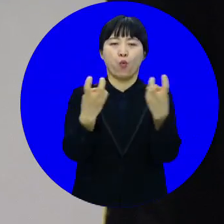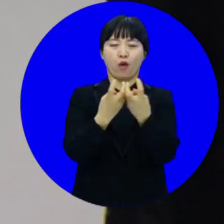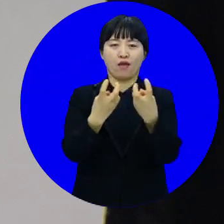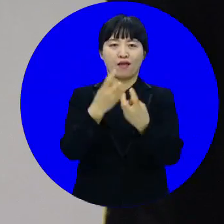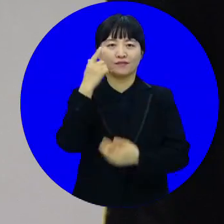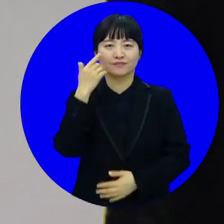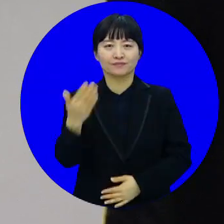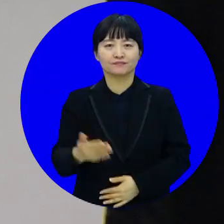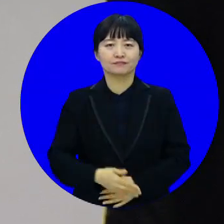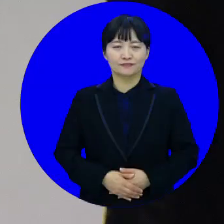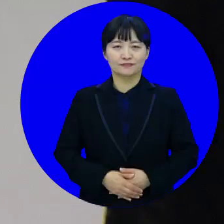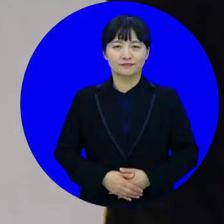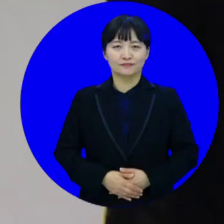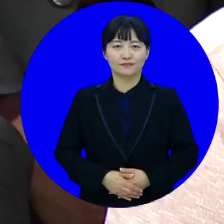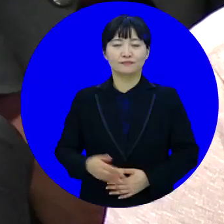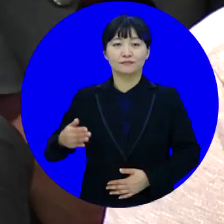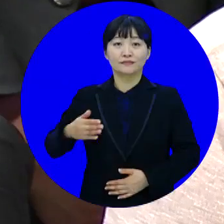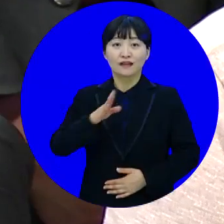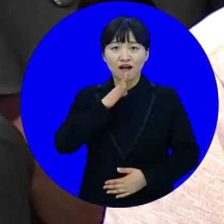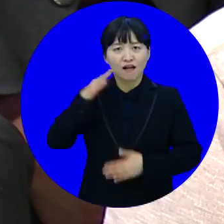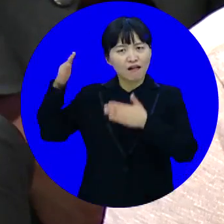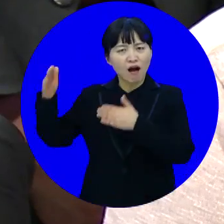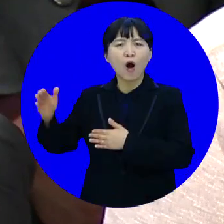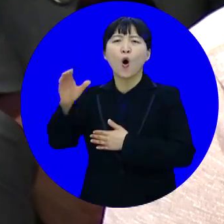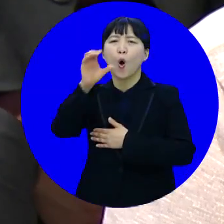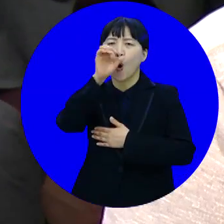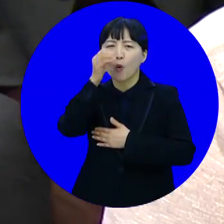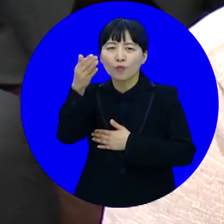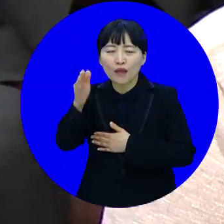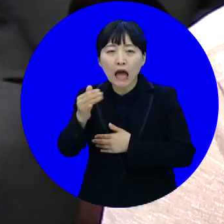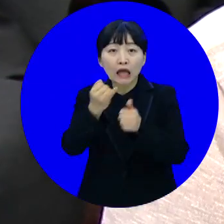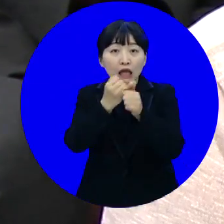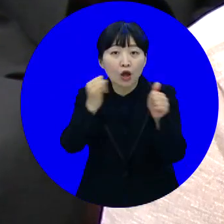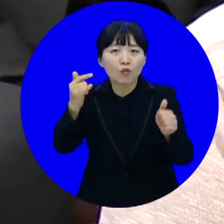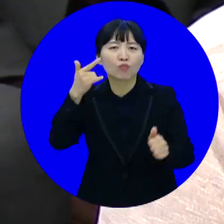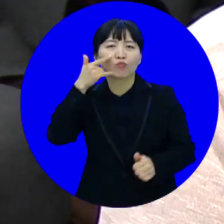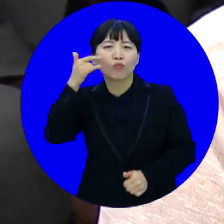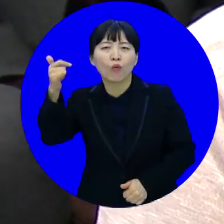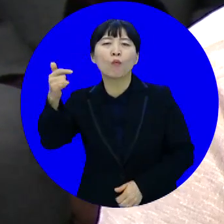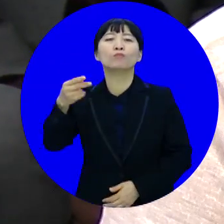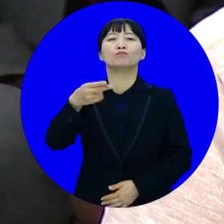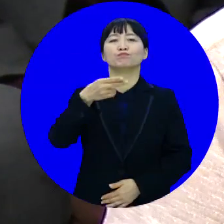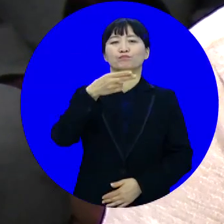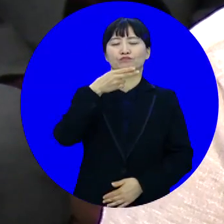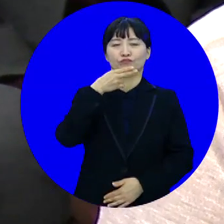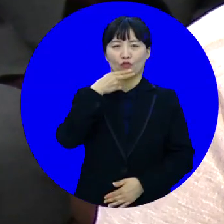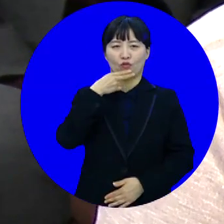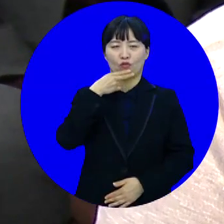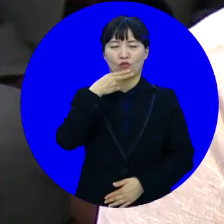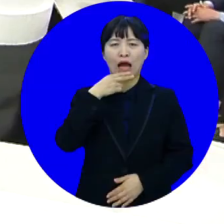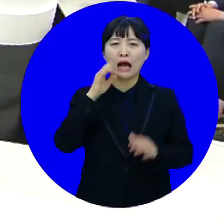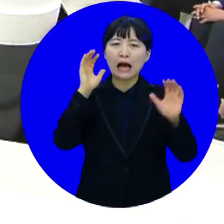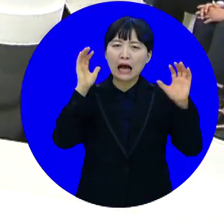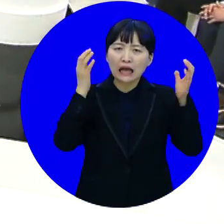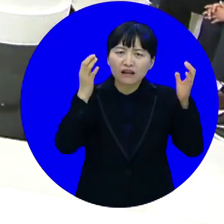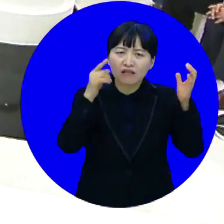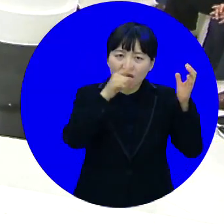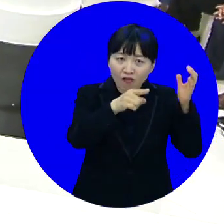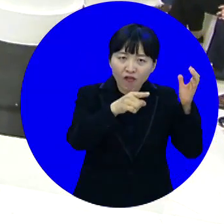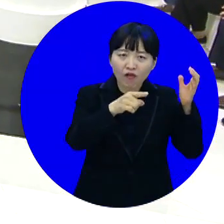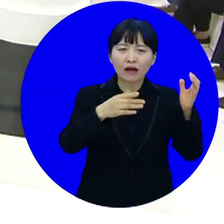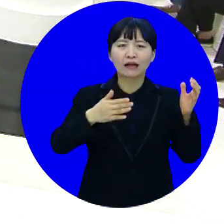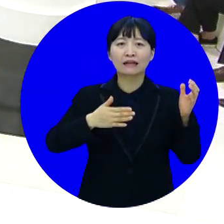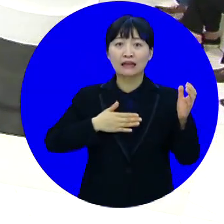어떻게 가능하셨을까 싶은데요. 사실 사이가 좋은데 이혼하는 부부는 없잖아요. 아이까지 있는데. 그렇죠. 저희는